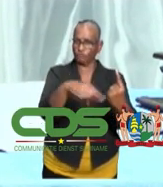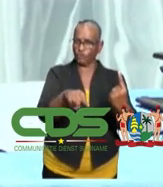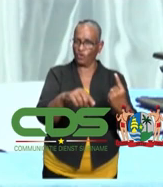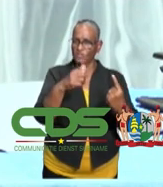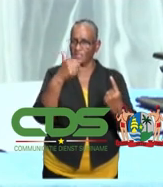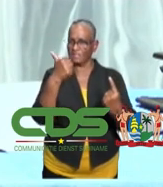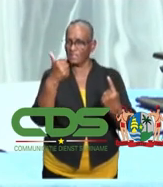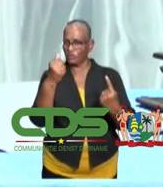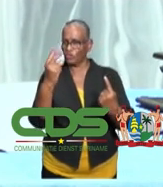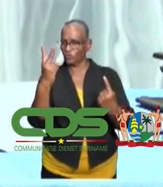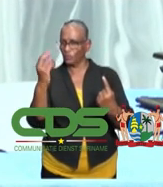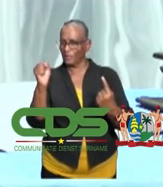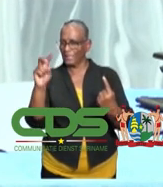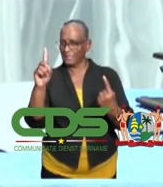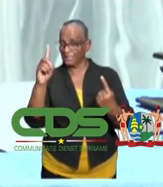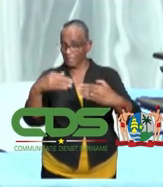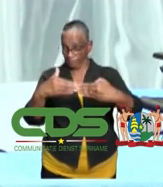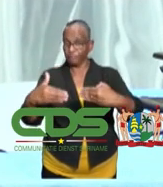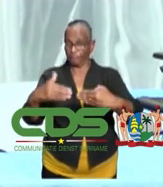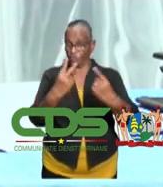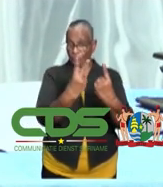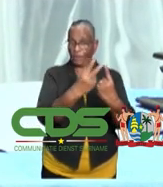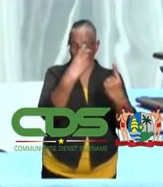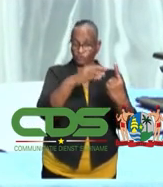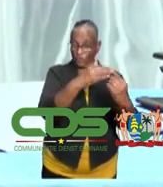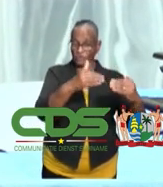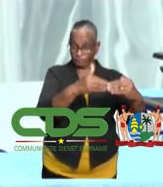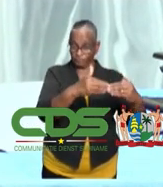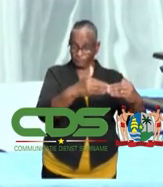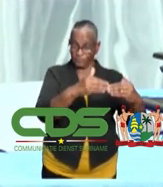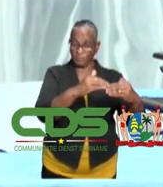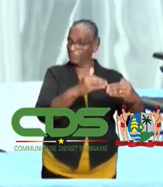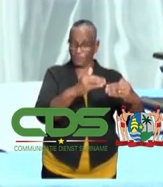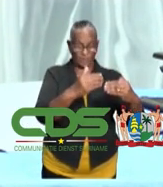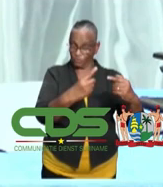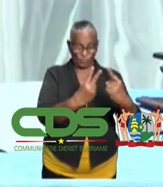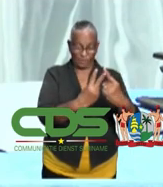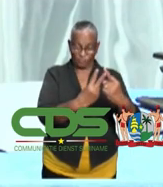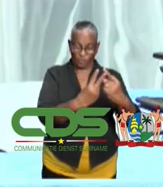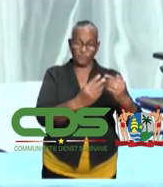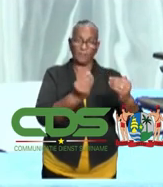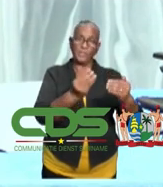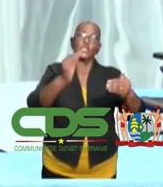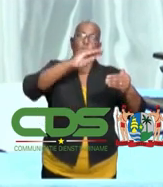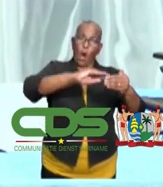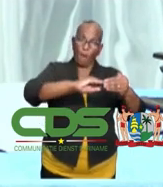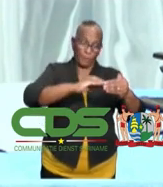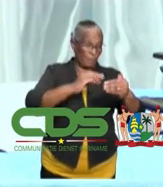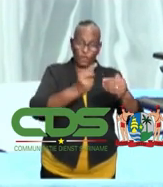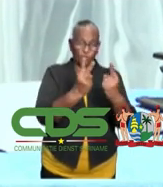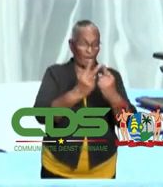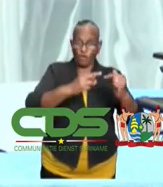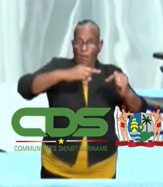12.602 SRD. Tot die grens zal die verhoging plaatsvinden. Alle personen die boven deze